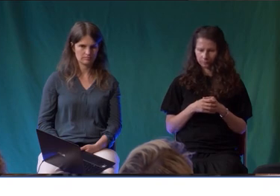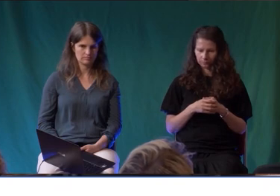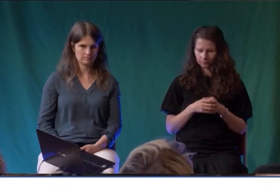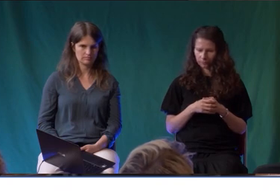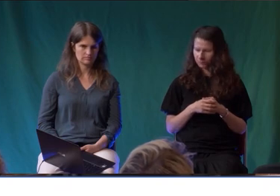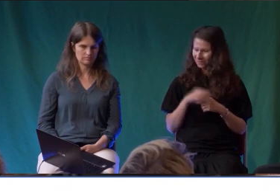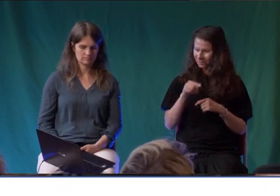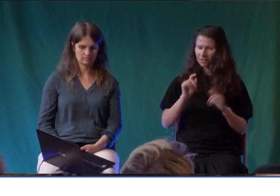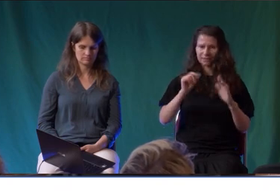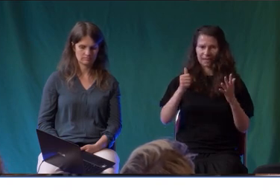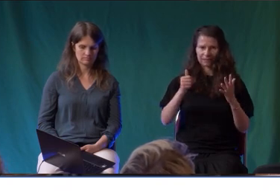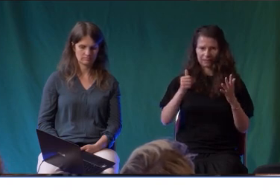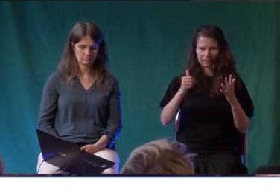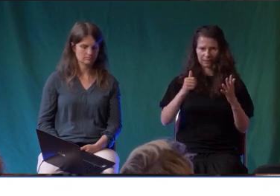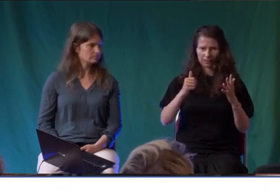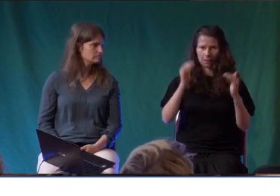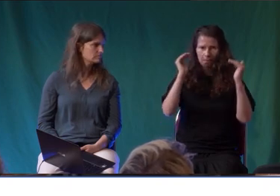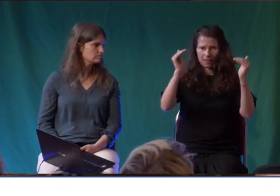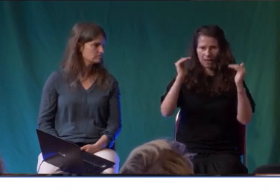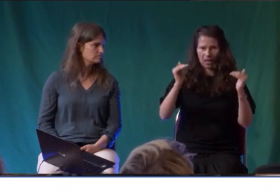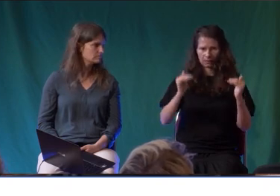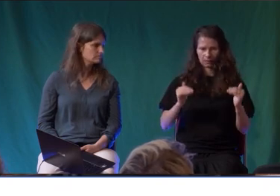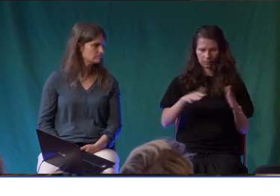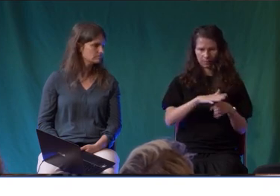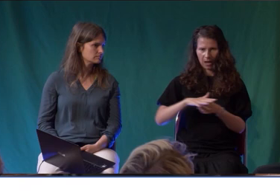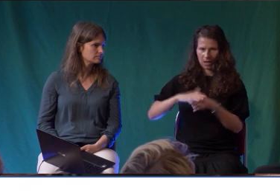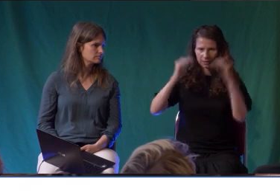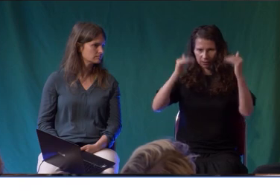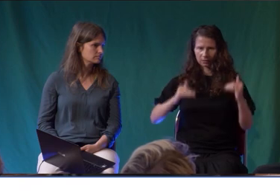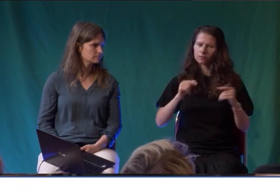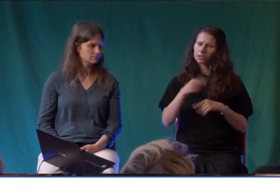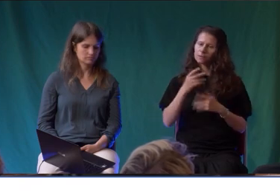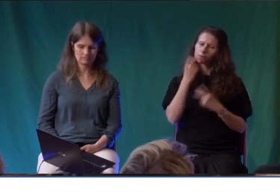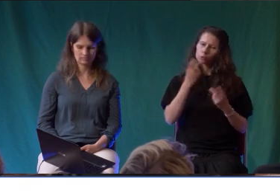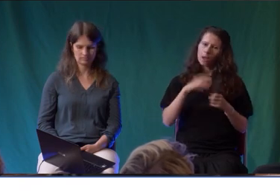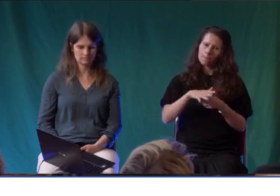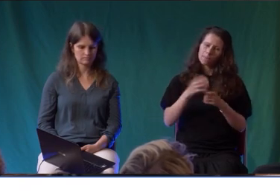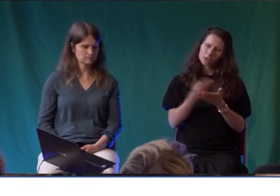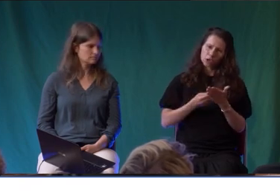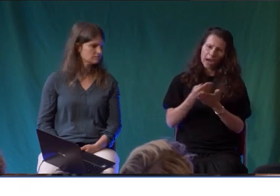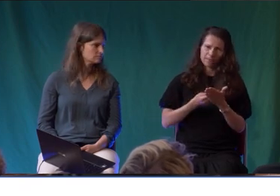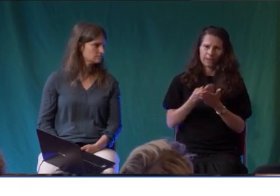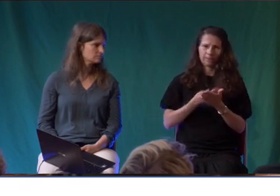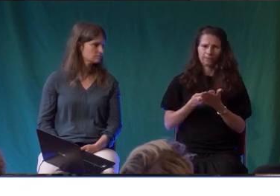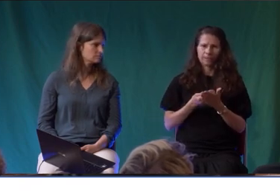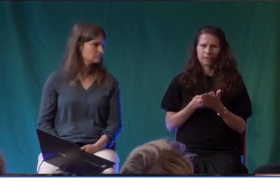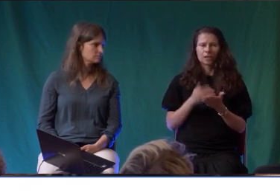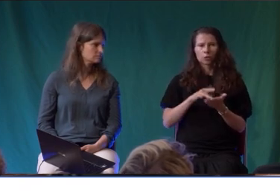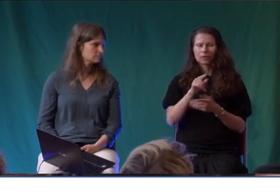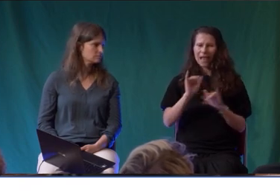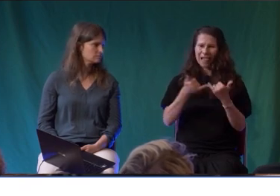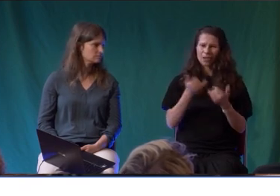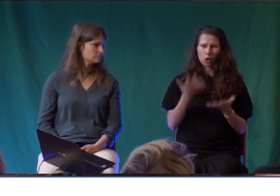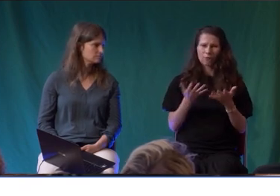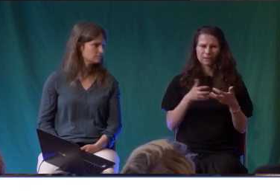Bereiche die sie da auf der Folie sehen versucht haben zu beschrieben zu beschreiben also dass die Eltern sind oft sehr also ein Spannungsfeld